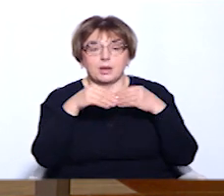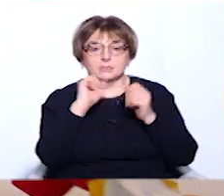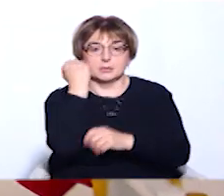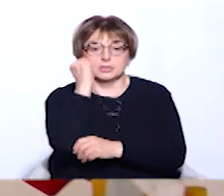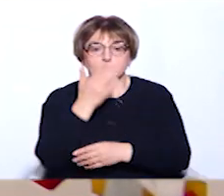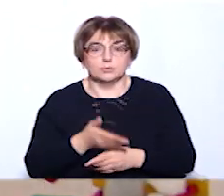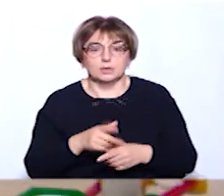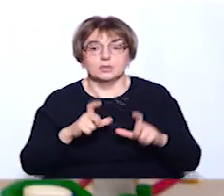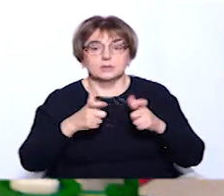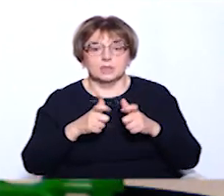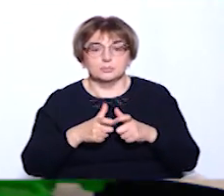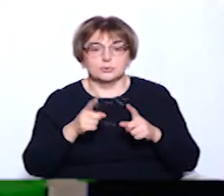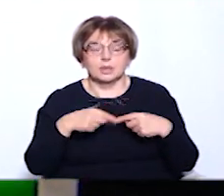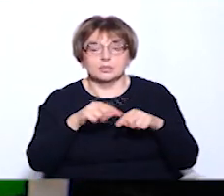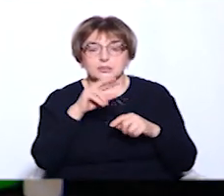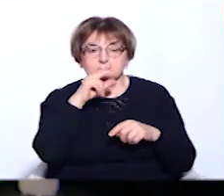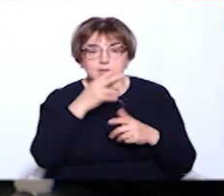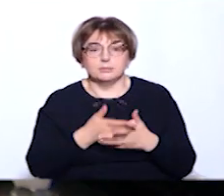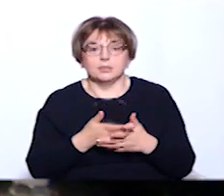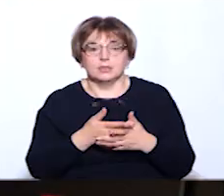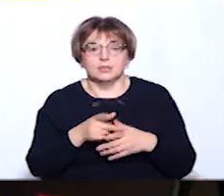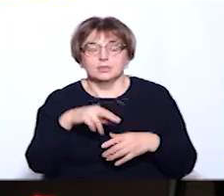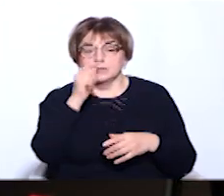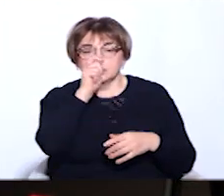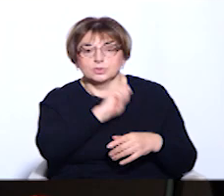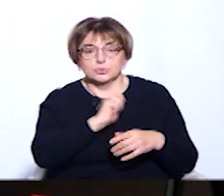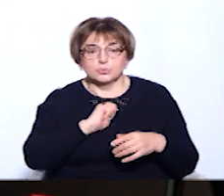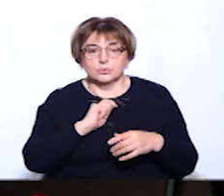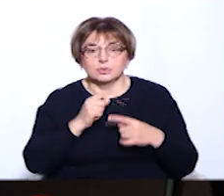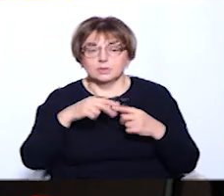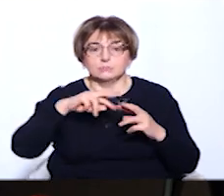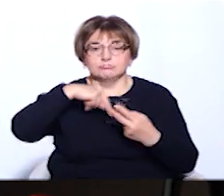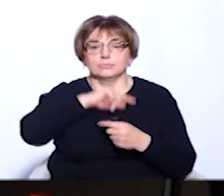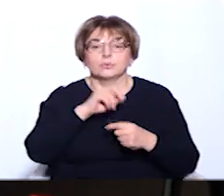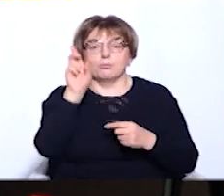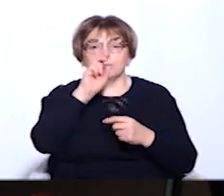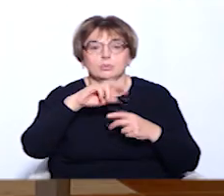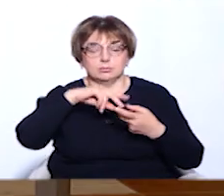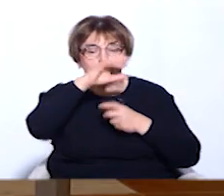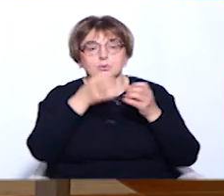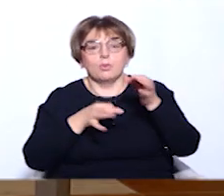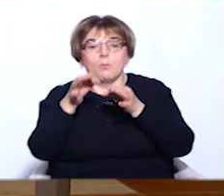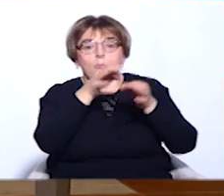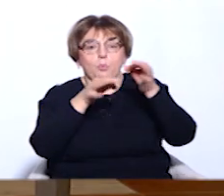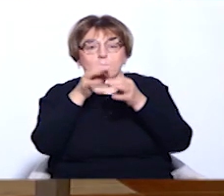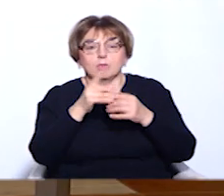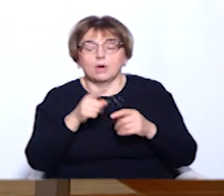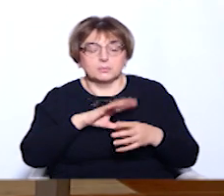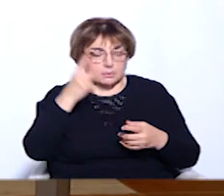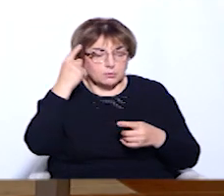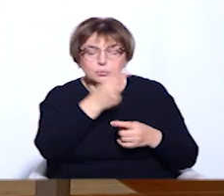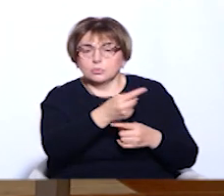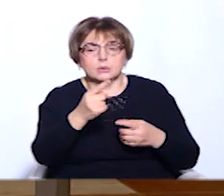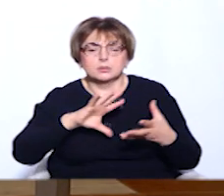ბოთლი, თეფში, ასევე წამალი, სუნამო, ბიოლოგიური მოლეკულა. როგორ გონია, რა აქვთ ამ ნივთიერებებს